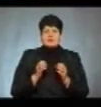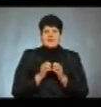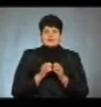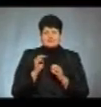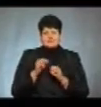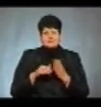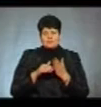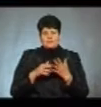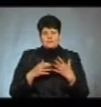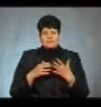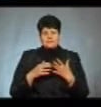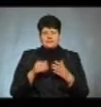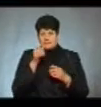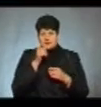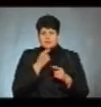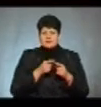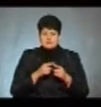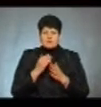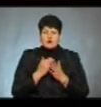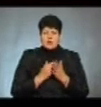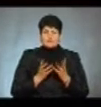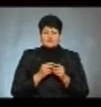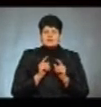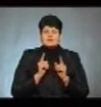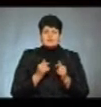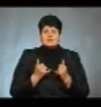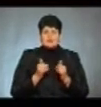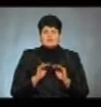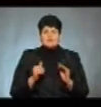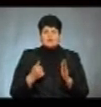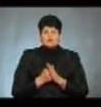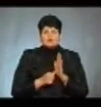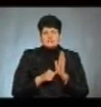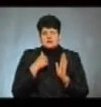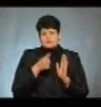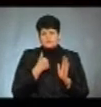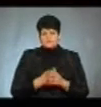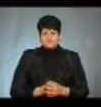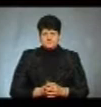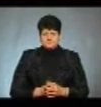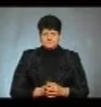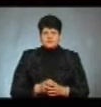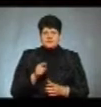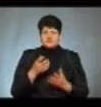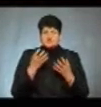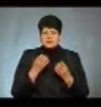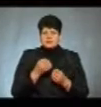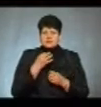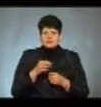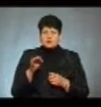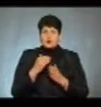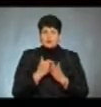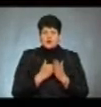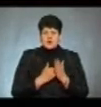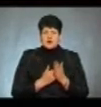так далі. Але це, власне, ця програма розрахована тільки для дітей до 6-річного віку. Ви ще зазначили про програму,